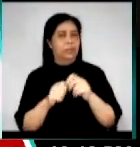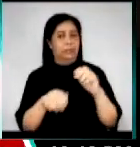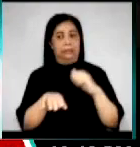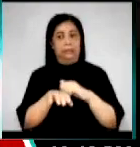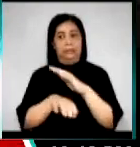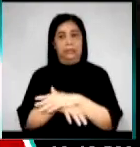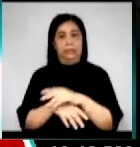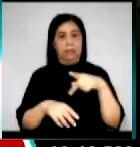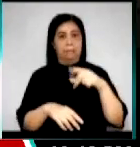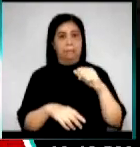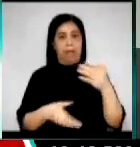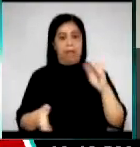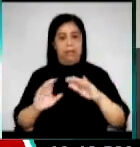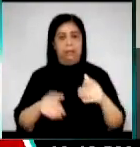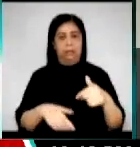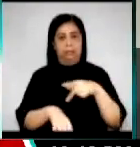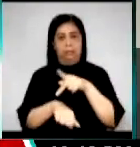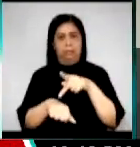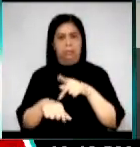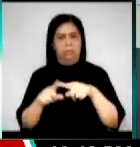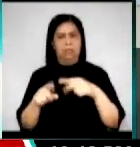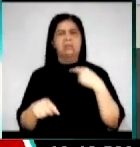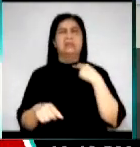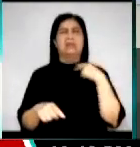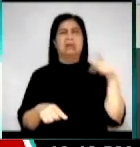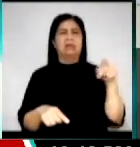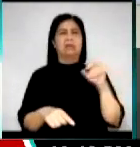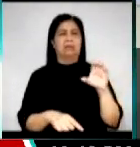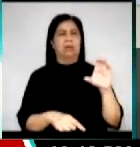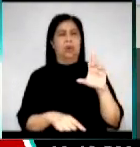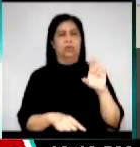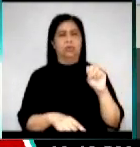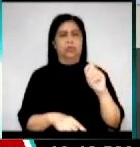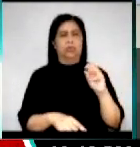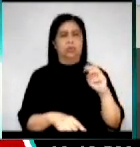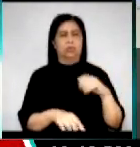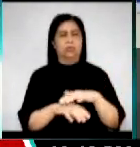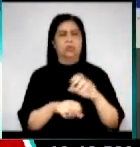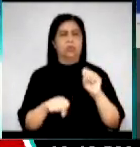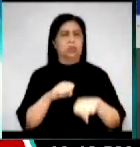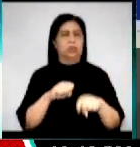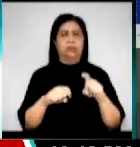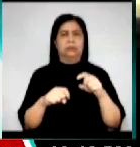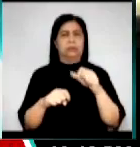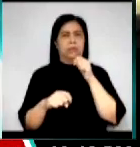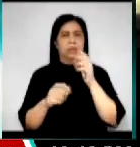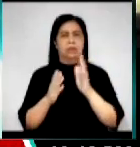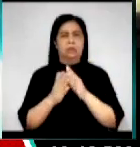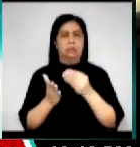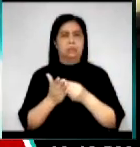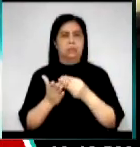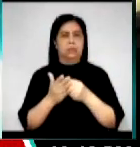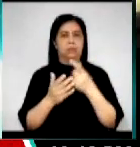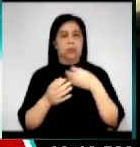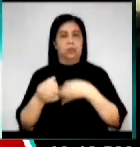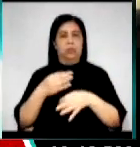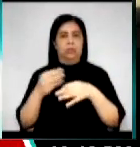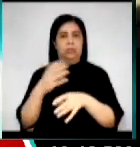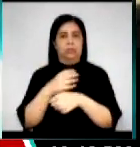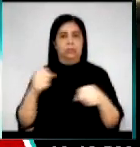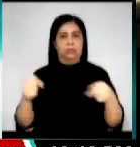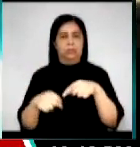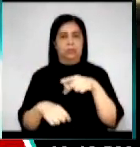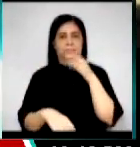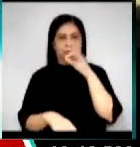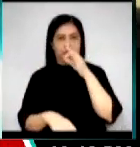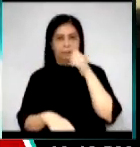sa Pilipinas pero naipit daw sa customs ang kanyang padala kaya hindi hiningan ng perang pantubos ang Pinay. Matapos makuha